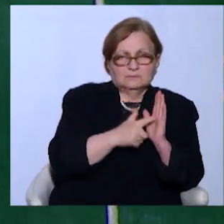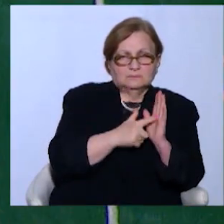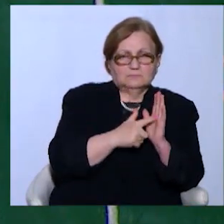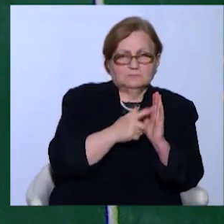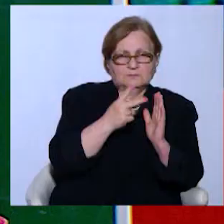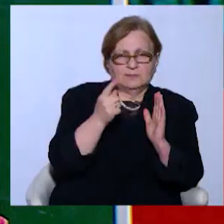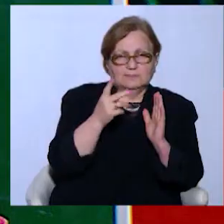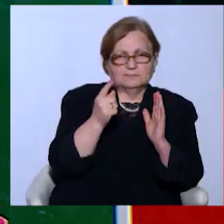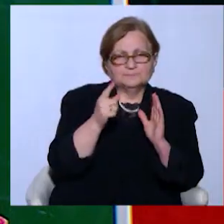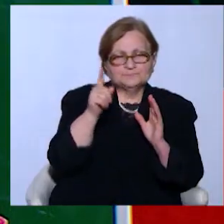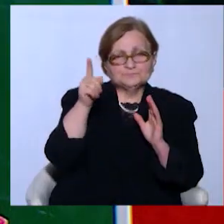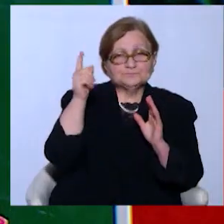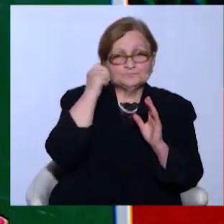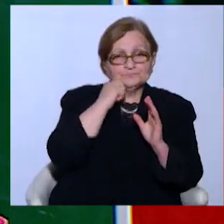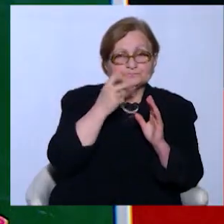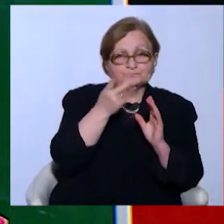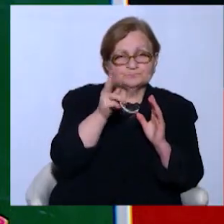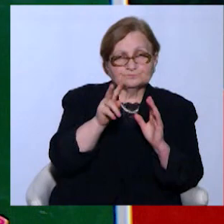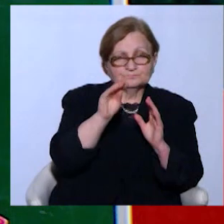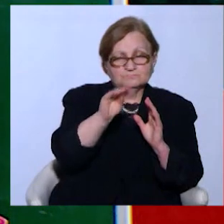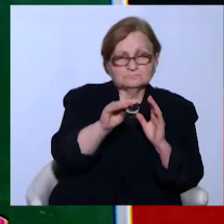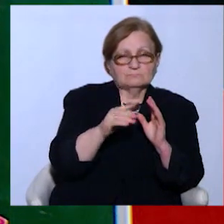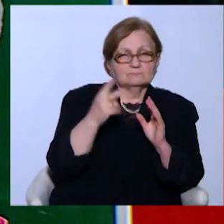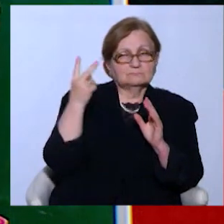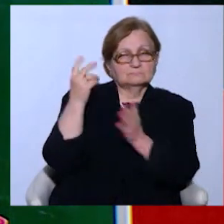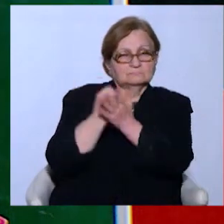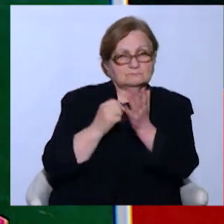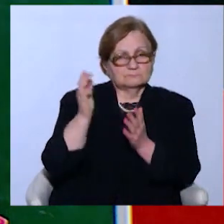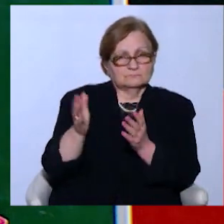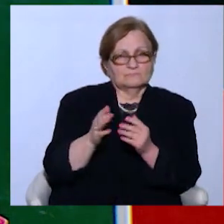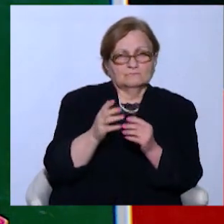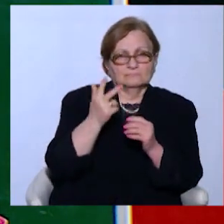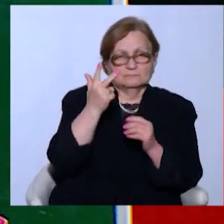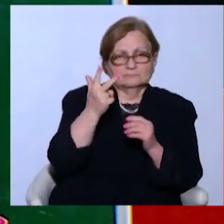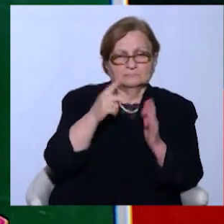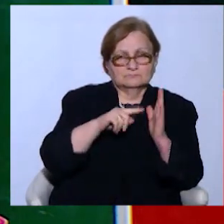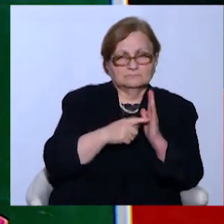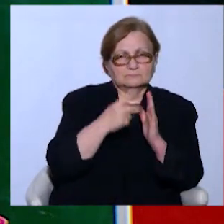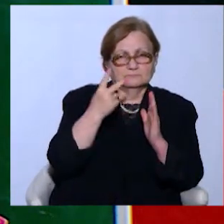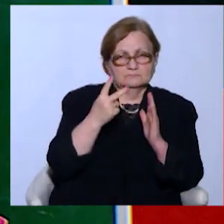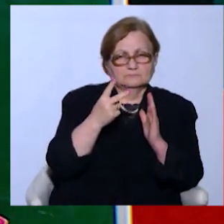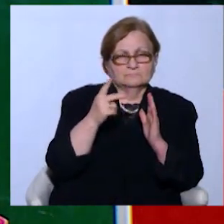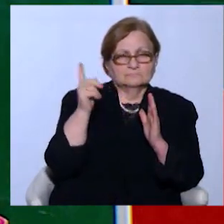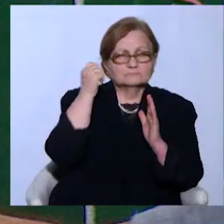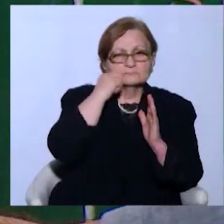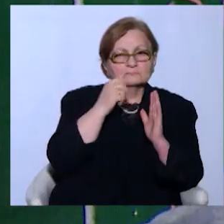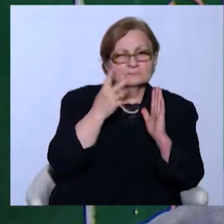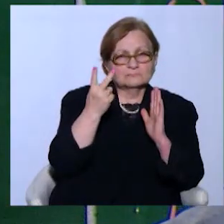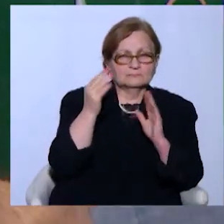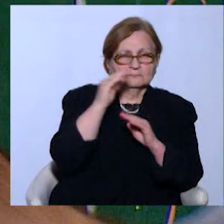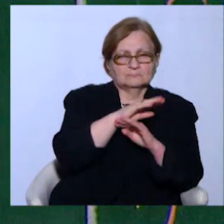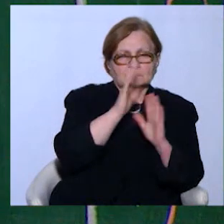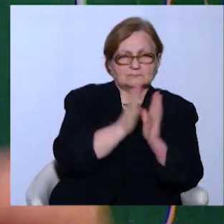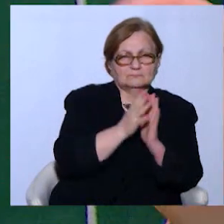7 21, იქაც 1 22, 2-ს წერტ 2-ს ვინახავთ. 3-ჯერ 2 6, იქაც 2